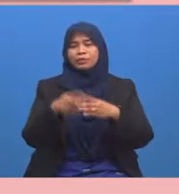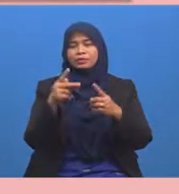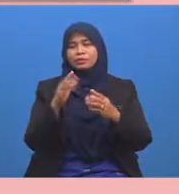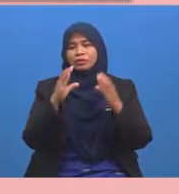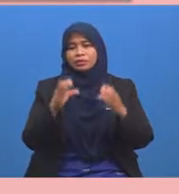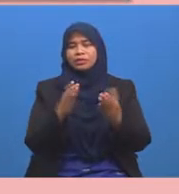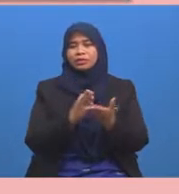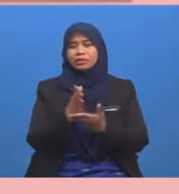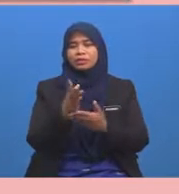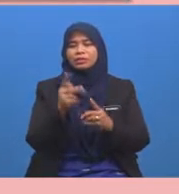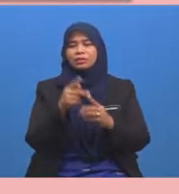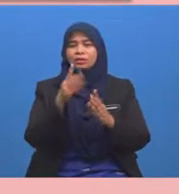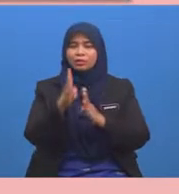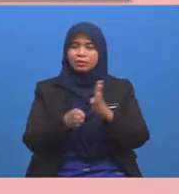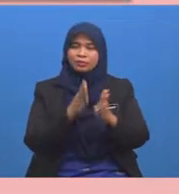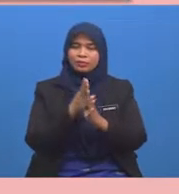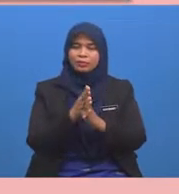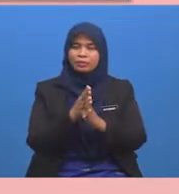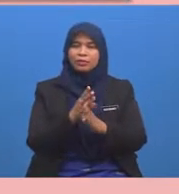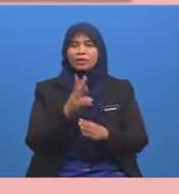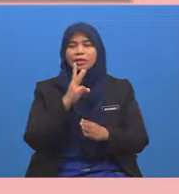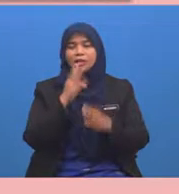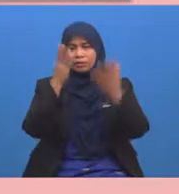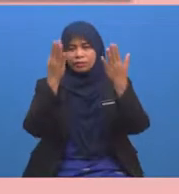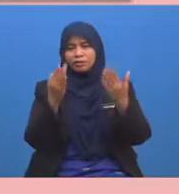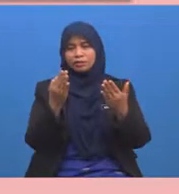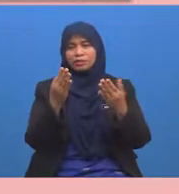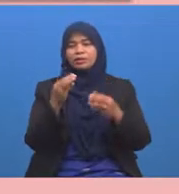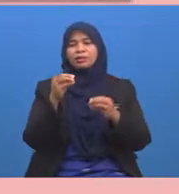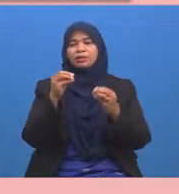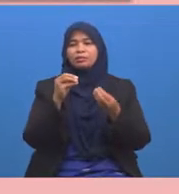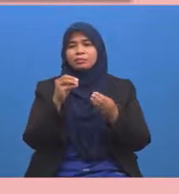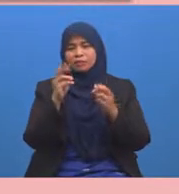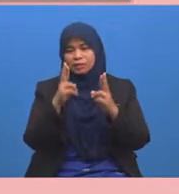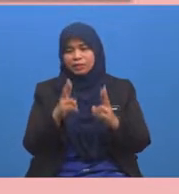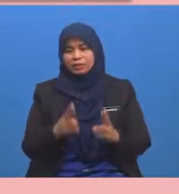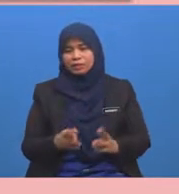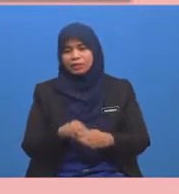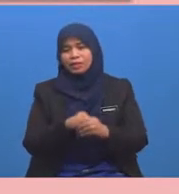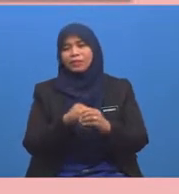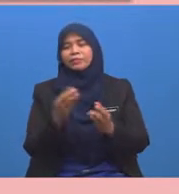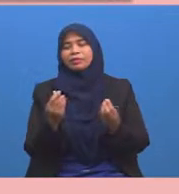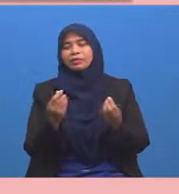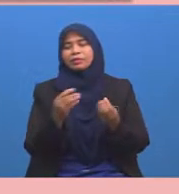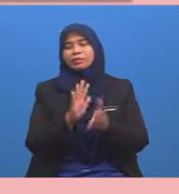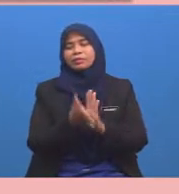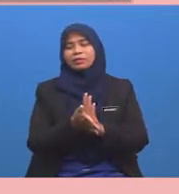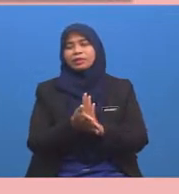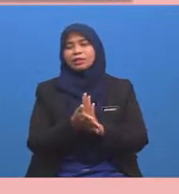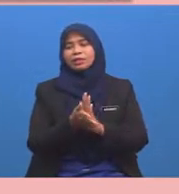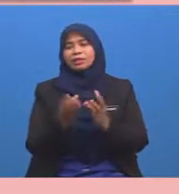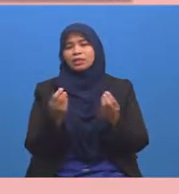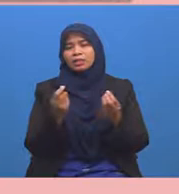ke permukaan bumi. Kuantiti air hujan yang meresap ke dalam tanah akan menyebabkan tanah menjadi